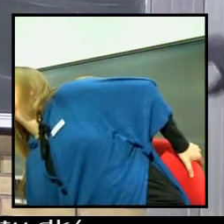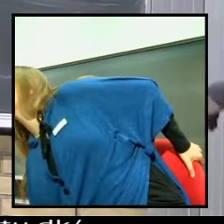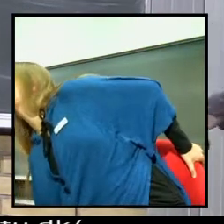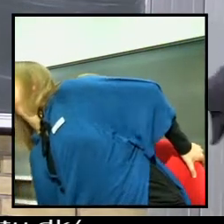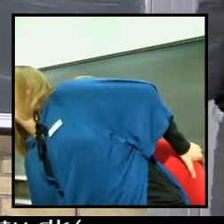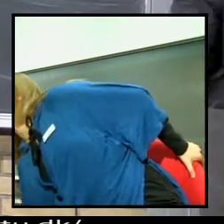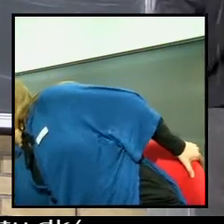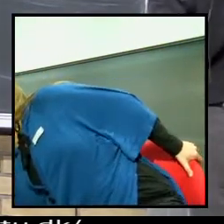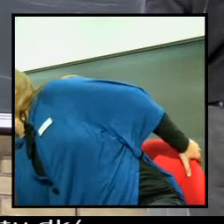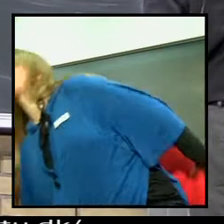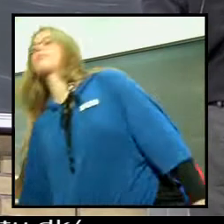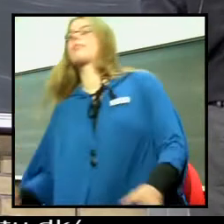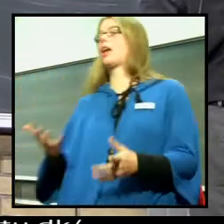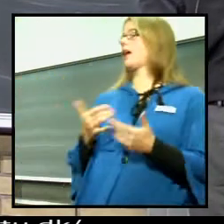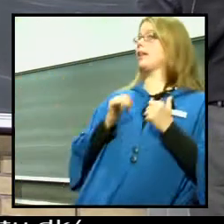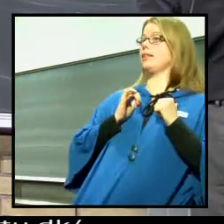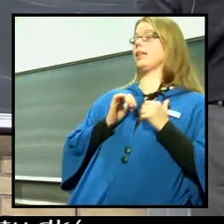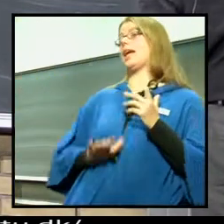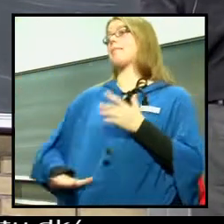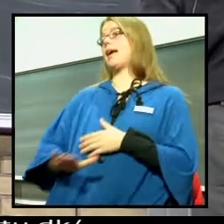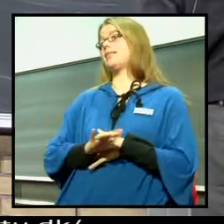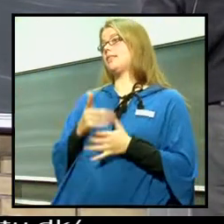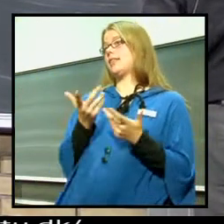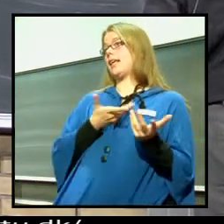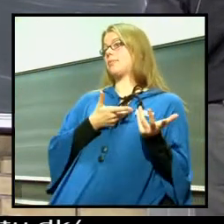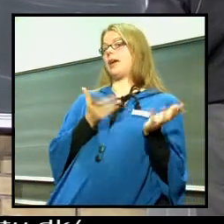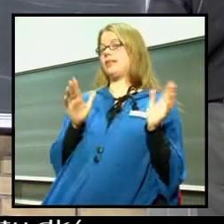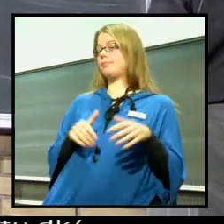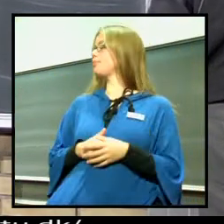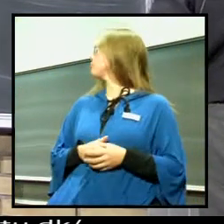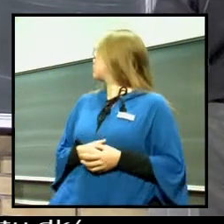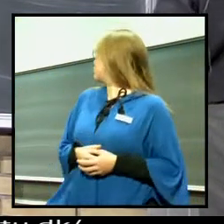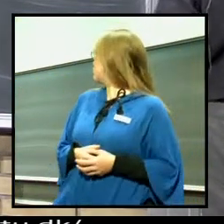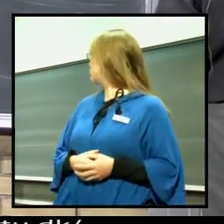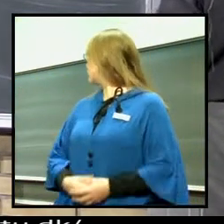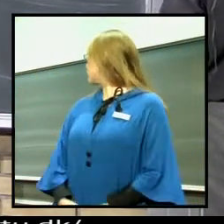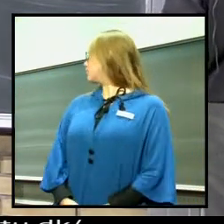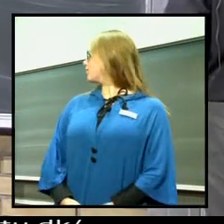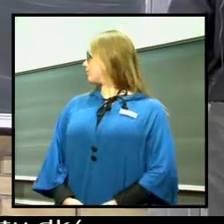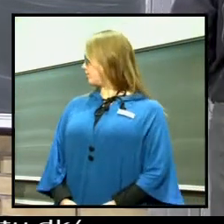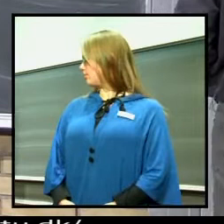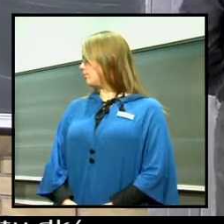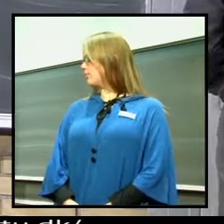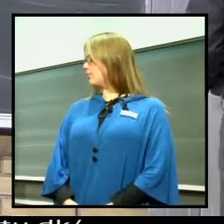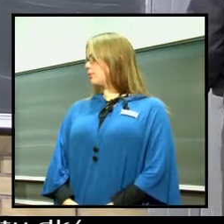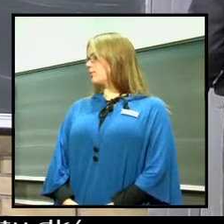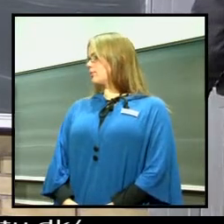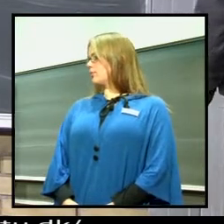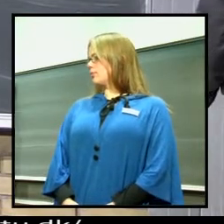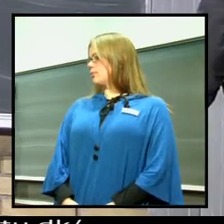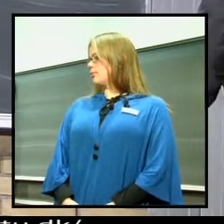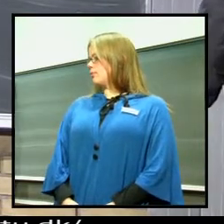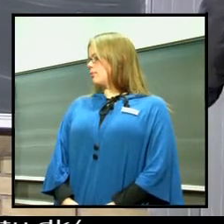det er fuldstændig elementært. Der er ikke så meget der. Så nu starter jeg bare. Alfa x1 af t plus